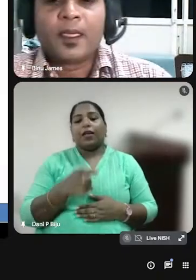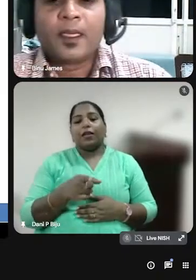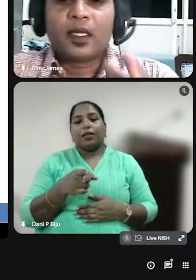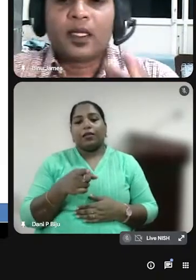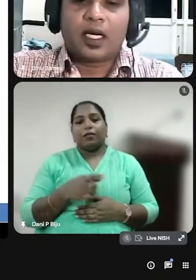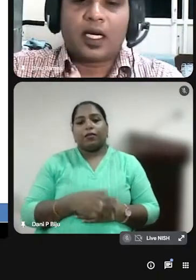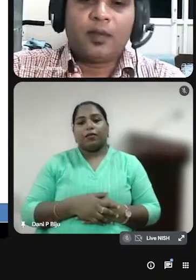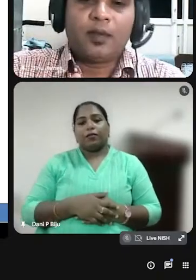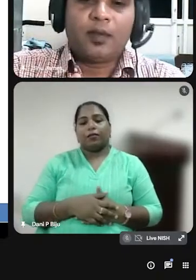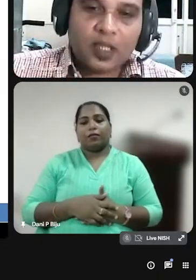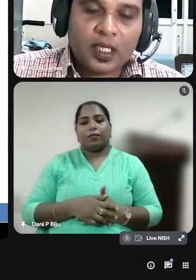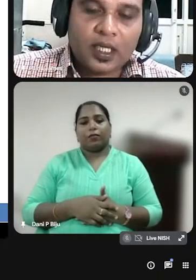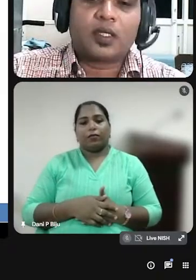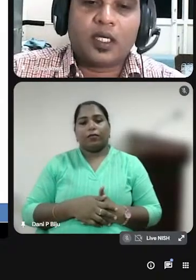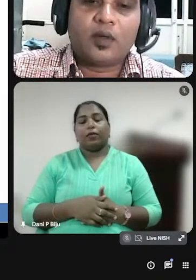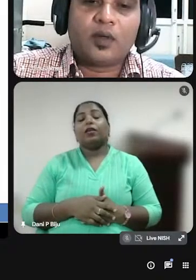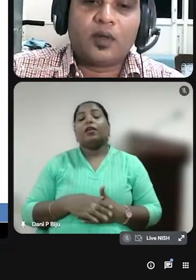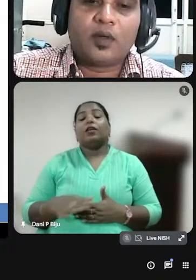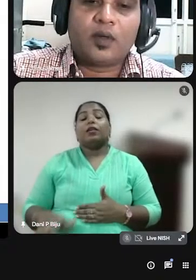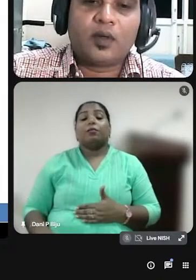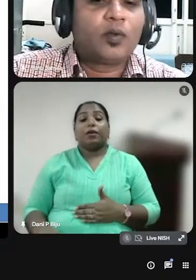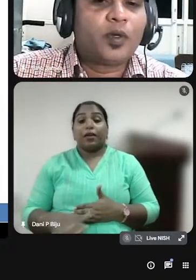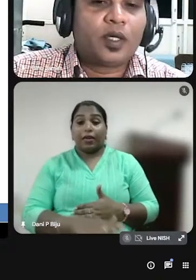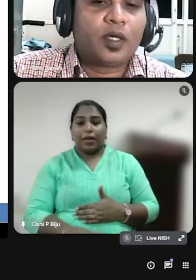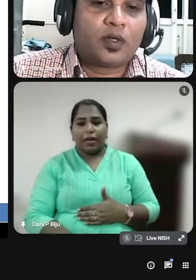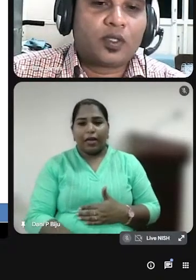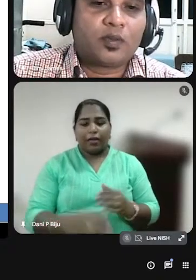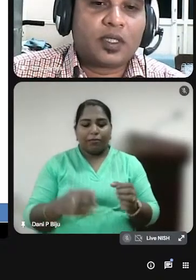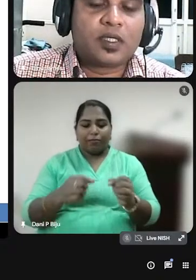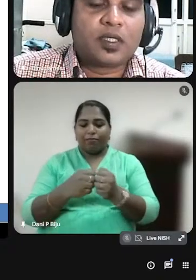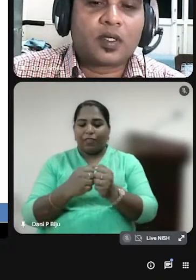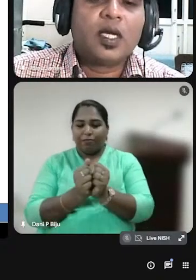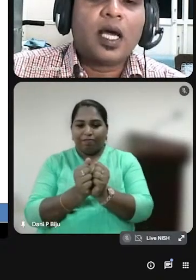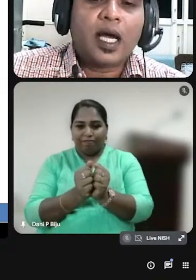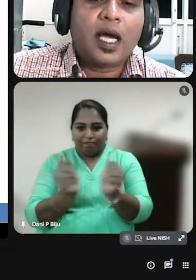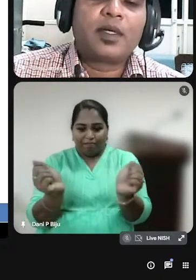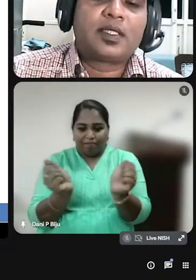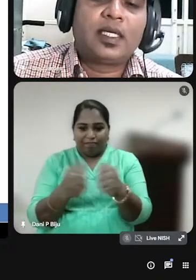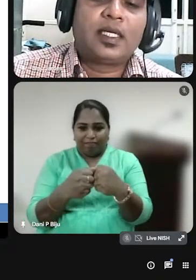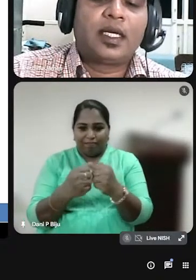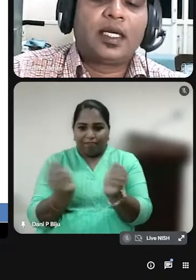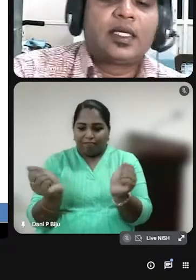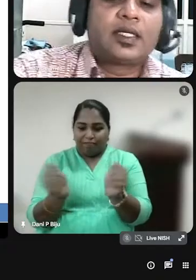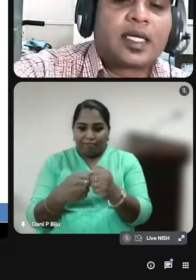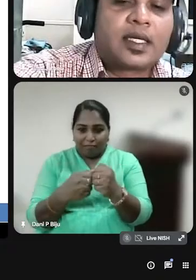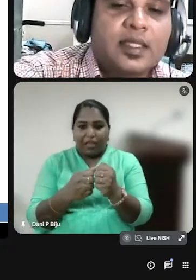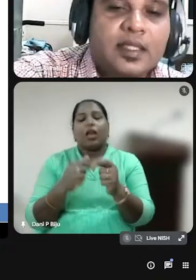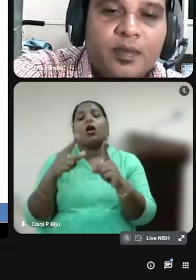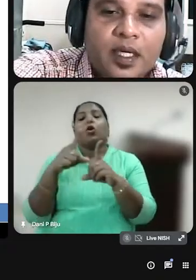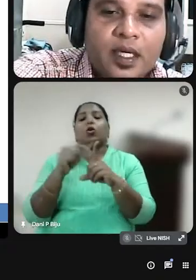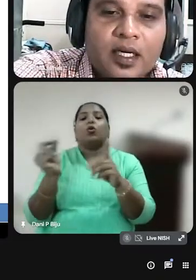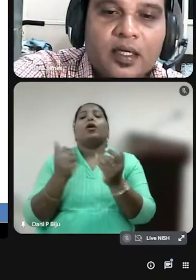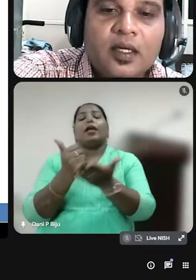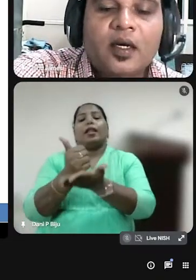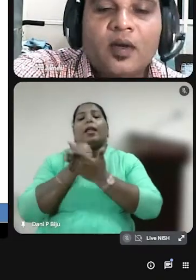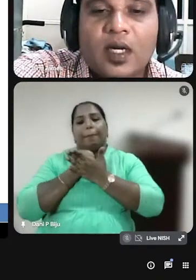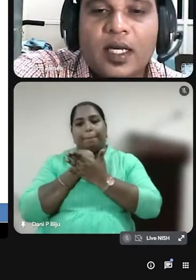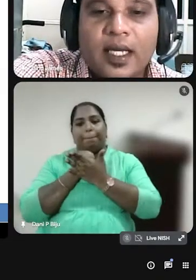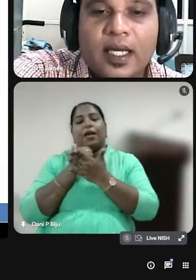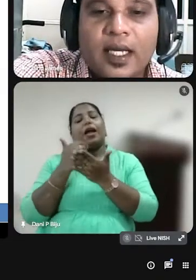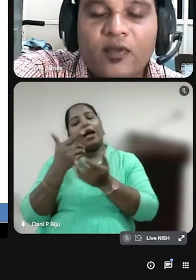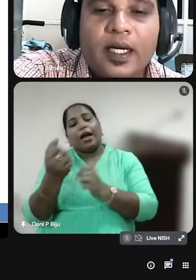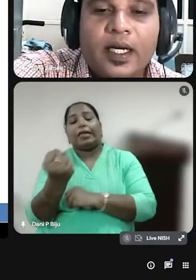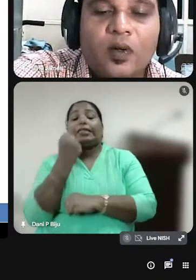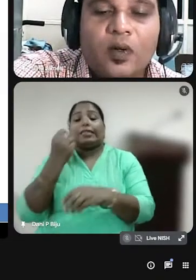ഈ നമ്മുടെ കാല് പുറത്തേക്കും അകത്തേക്കും എടുക്കാനായിട്ട് ഉപയോഗിക്കുന്ന കുറച്ച് മസിൽസ്, ആ മസിലുകളെ സ്ട്രെങ്തൻ ചെയ്യിപ്പിക്കാനായിട്ട്